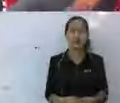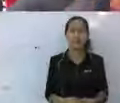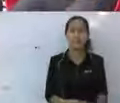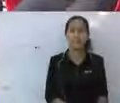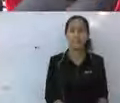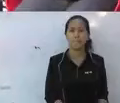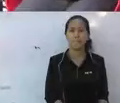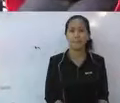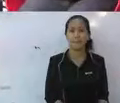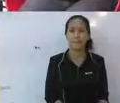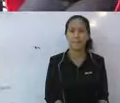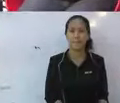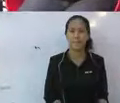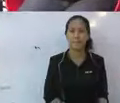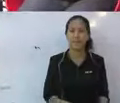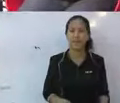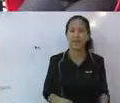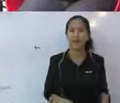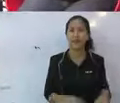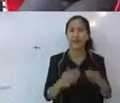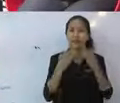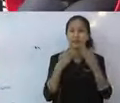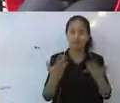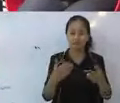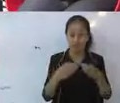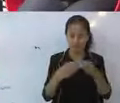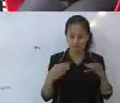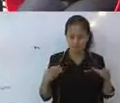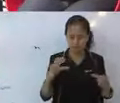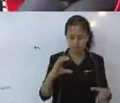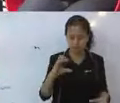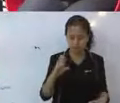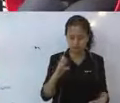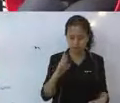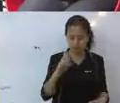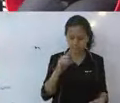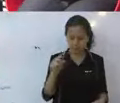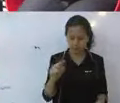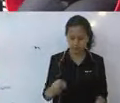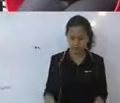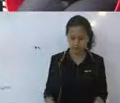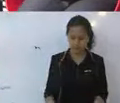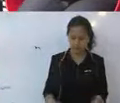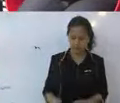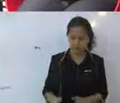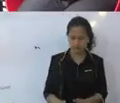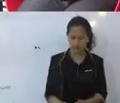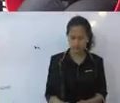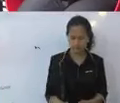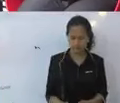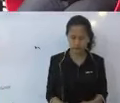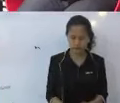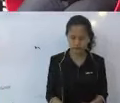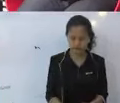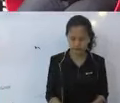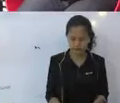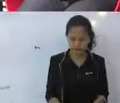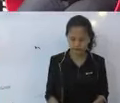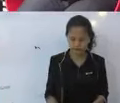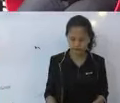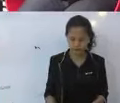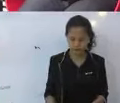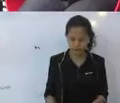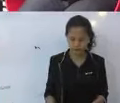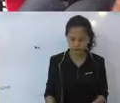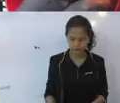Ses, maraming salamat. Thank you so napagandang topic po na yan para po sa atin. May isang katanungan dito, Ma'am Ses. Oh. Sabi niya po dito, galing po kay Ma'am